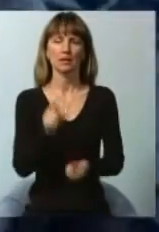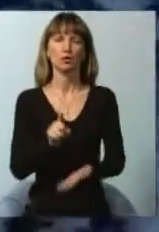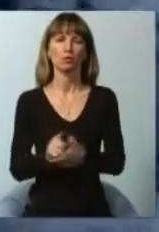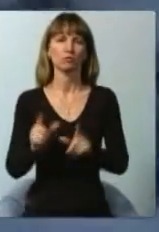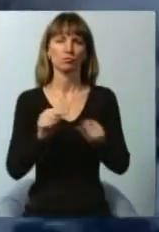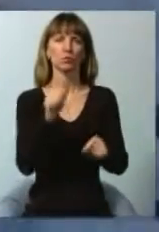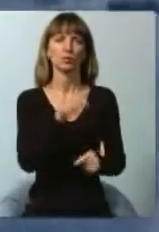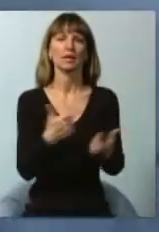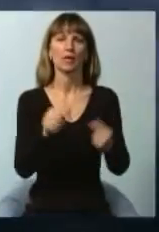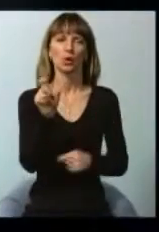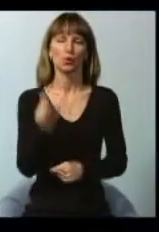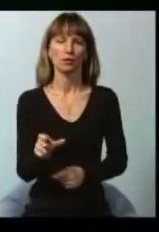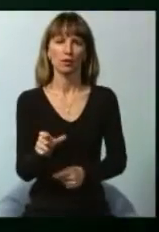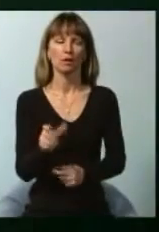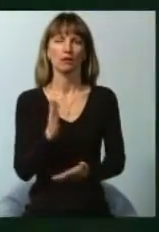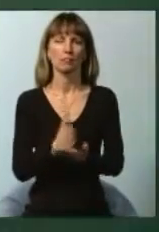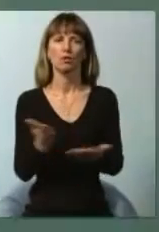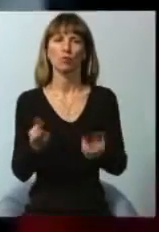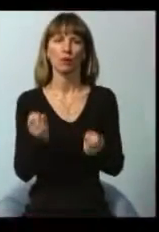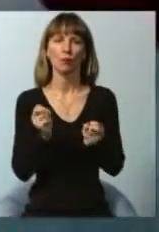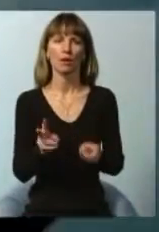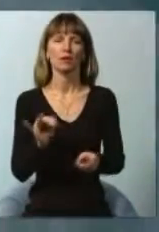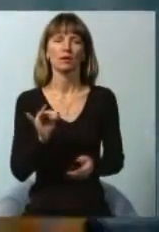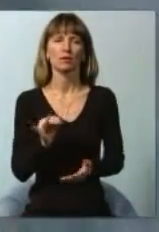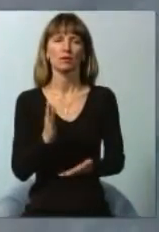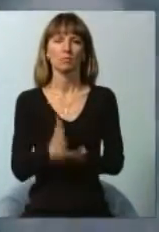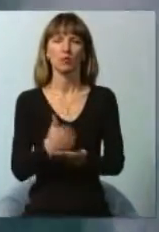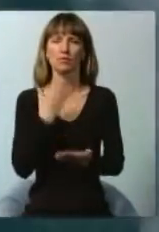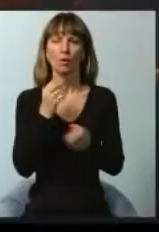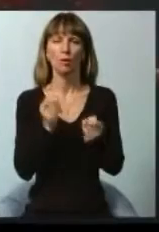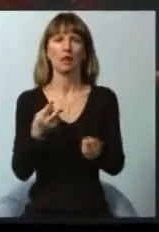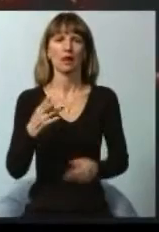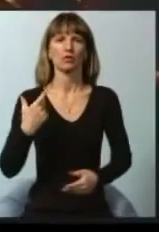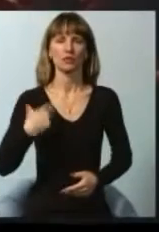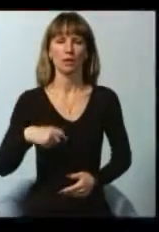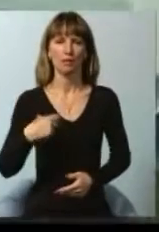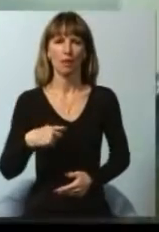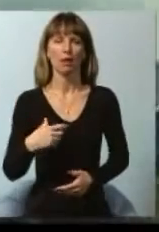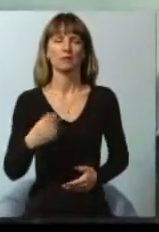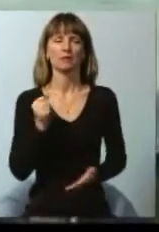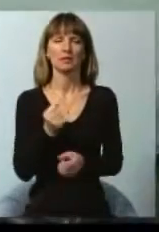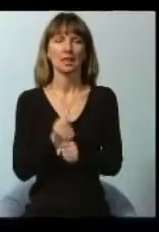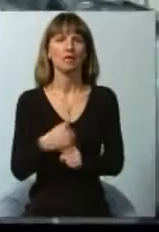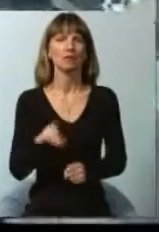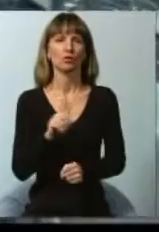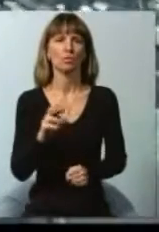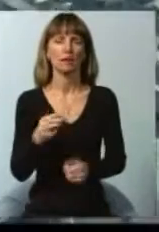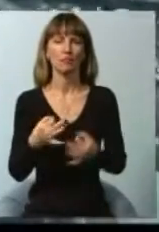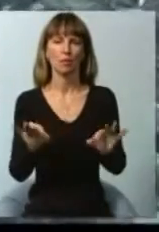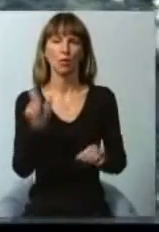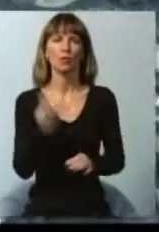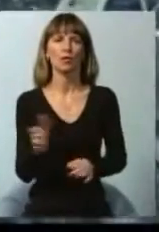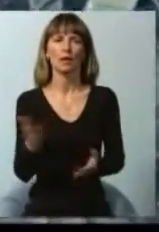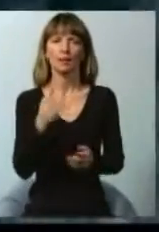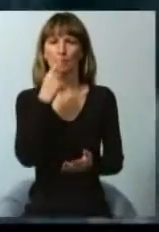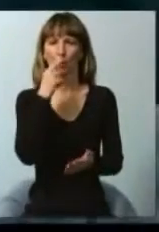туди, де людині загрожує якась небезпека, і, ризикуючи своїм життям, зробити все, щоб визволити людей, які потрапили в